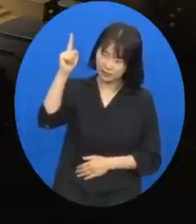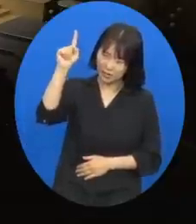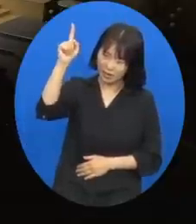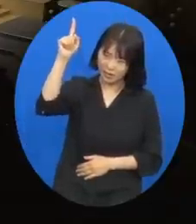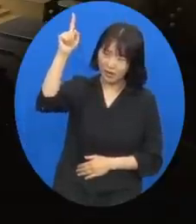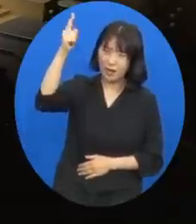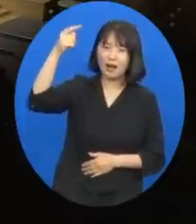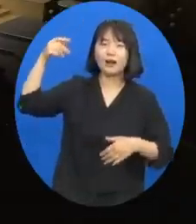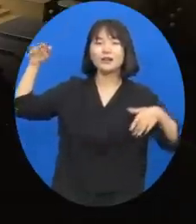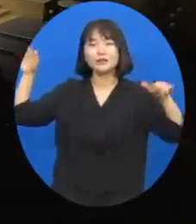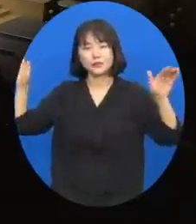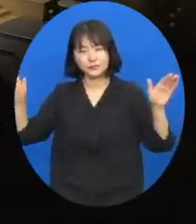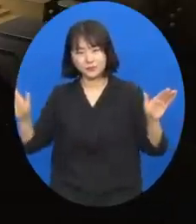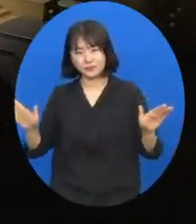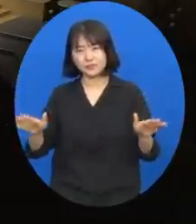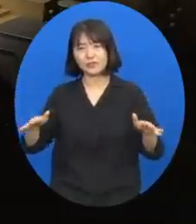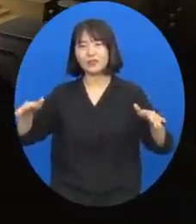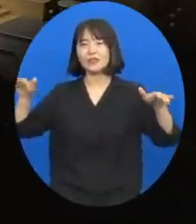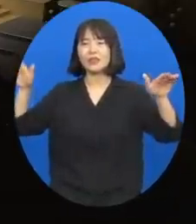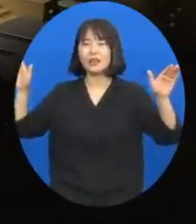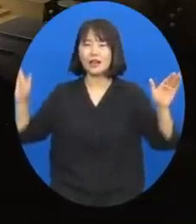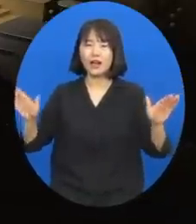woo woo